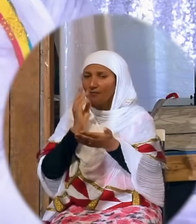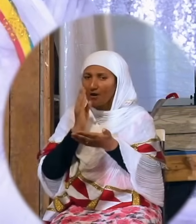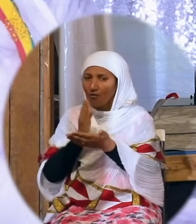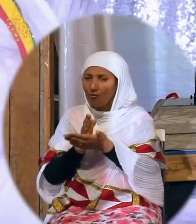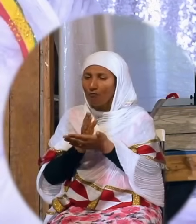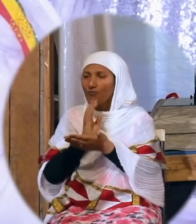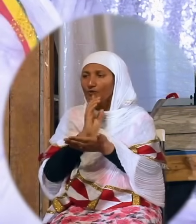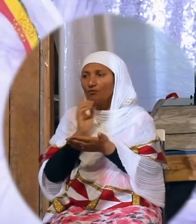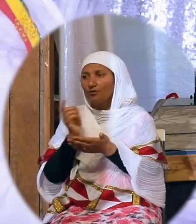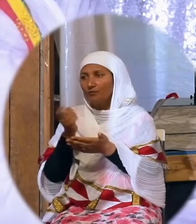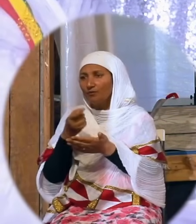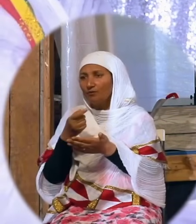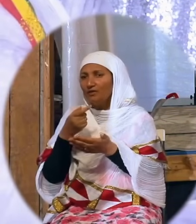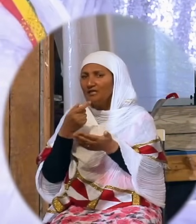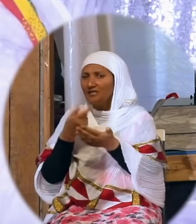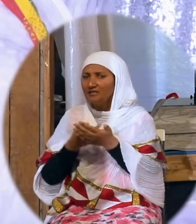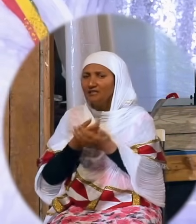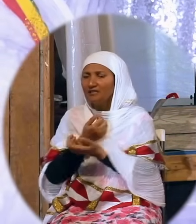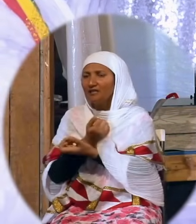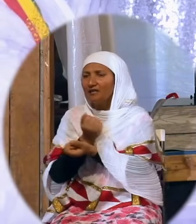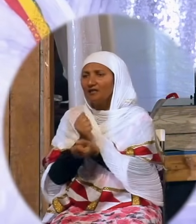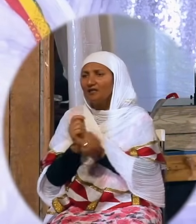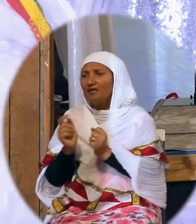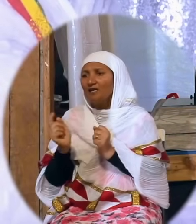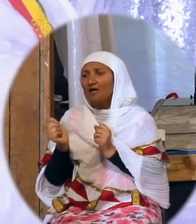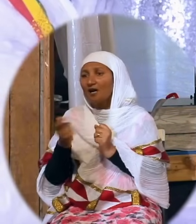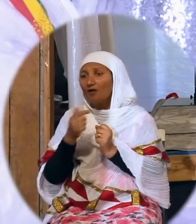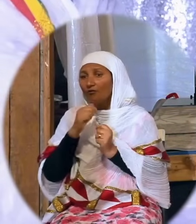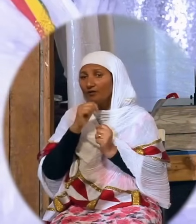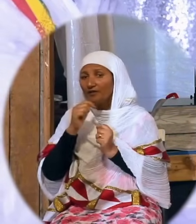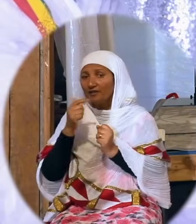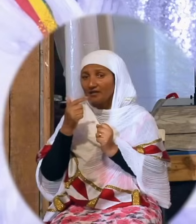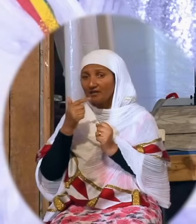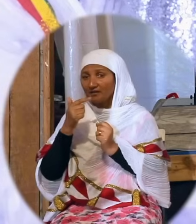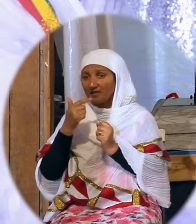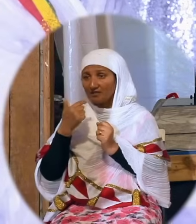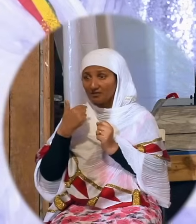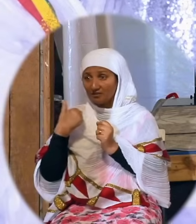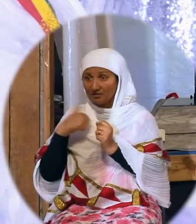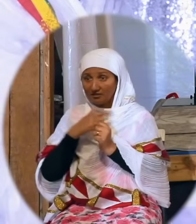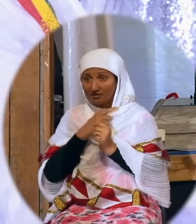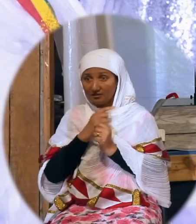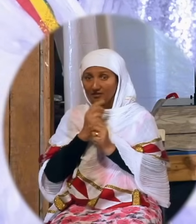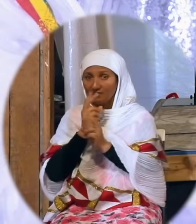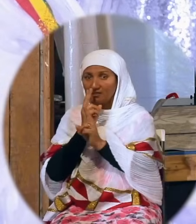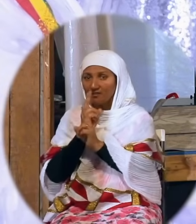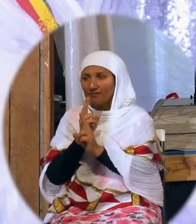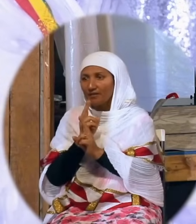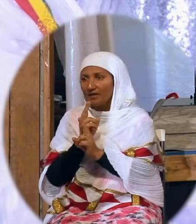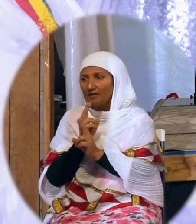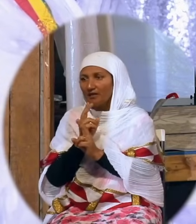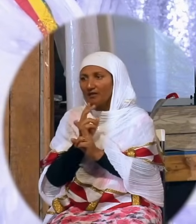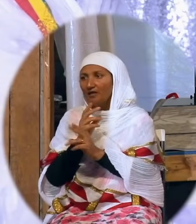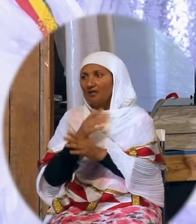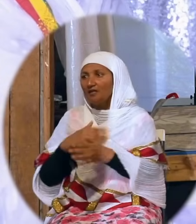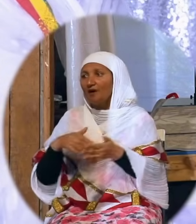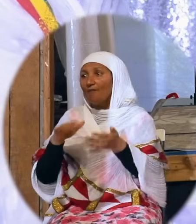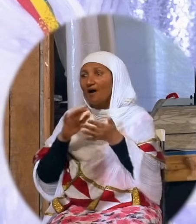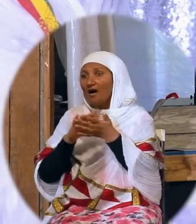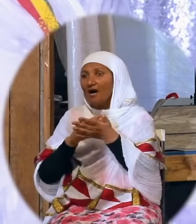ሲሆን እነዚያንም እናድናለን ካልሆነ የራሳችን እንጠብቃለን ማለት ነው አይደለም ስለዚህ መሃል ሰፋሪ መሆን